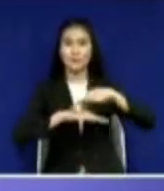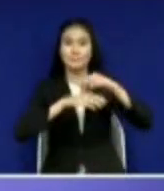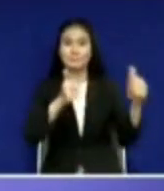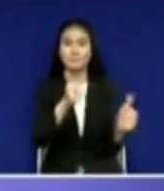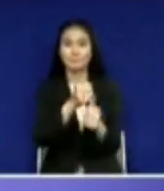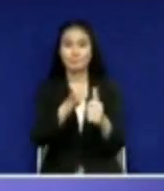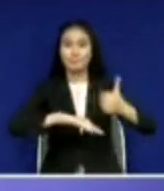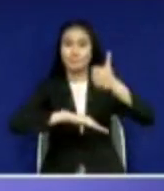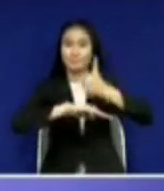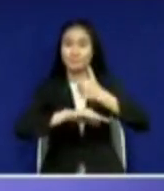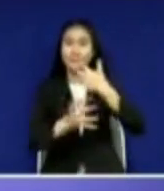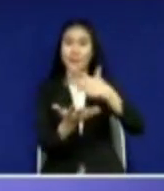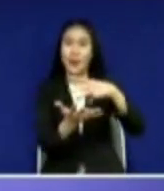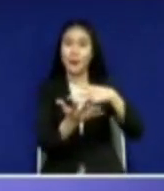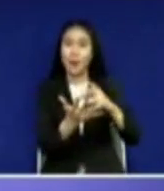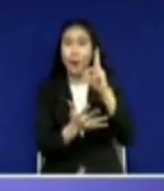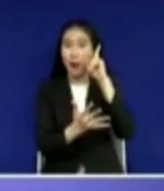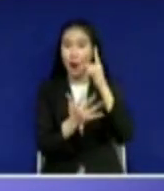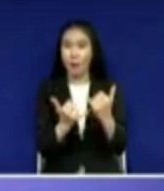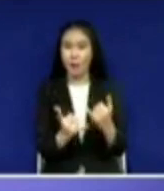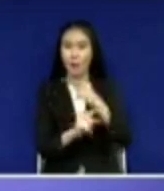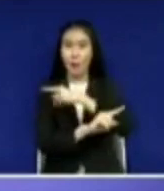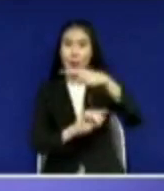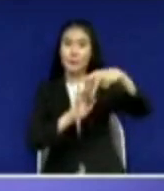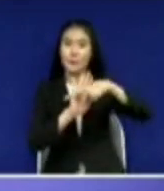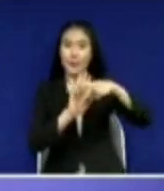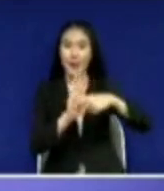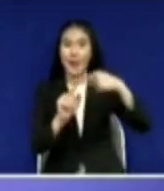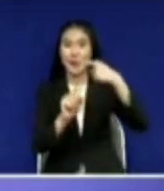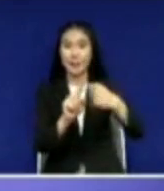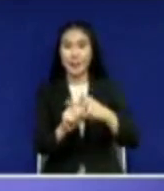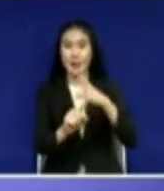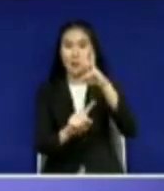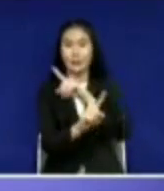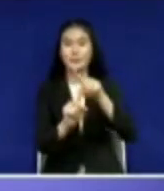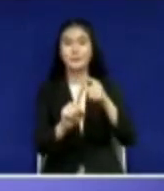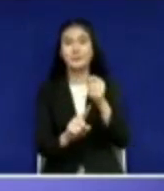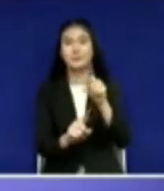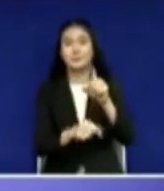ค่ะในวันนี้วันพฤหัสบดีที่11มิถุนายน